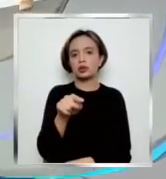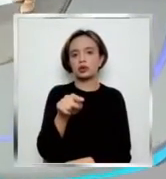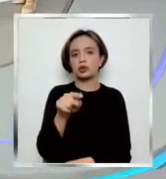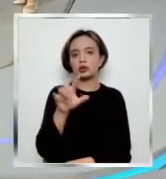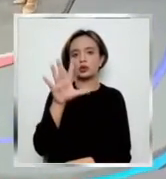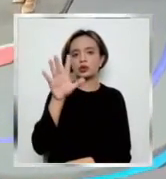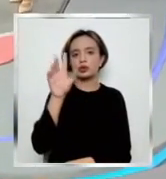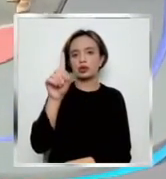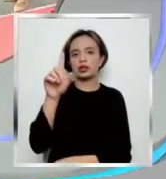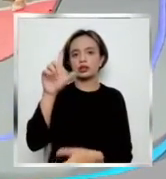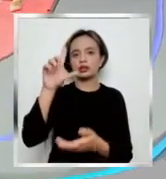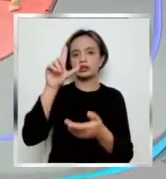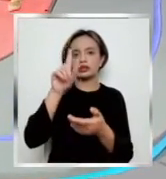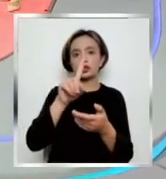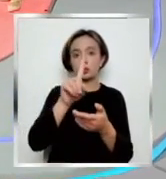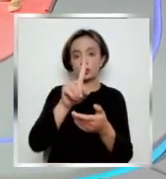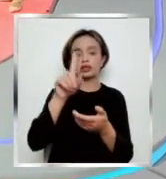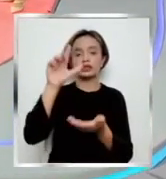presyo bukas.